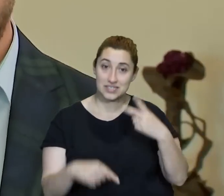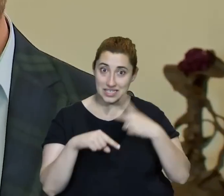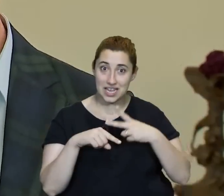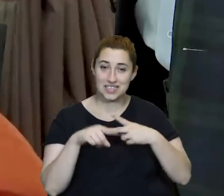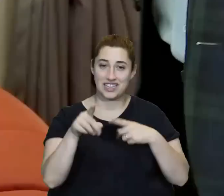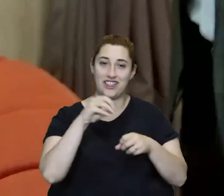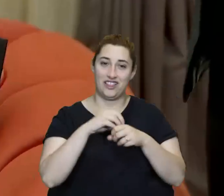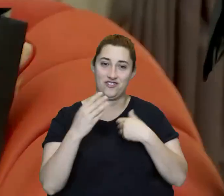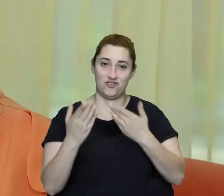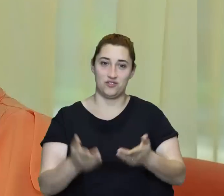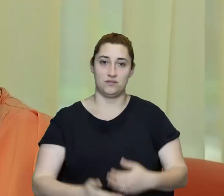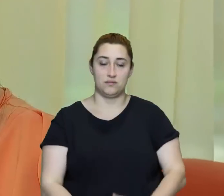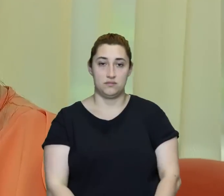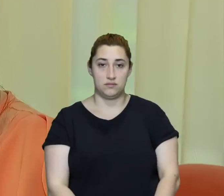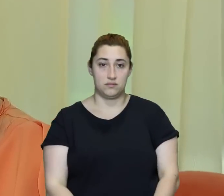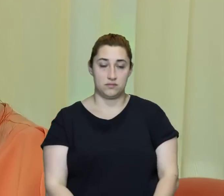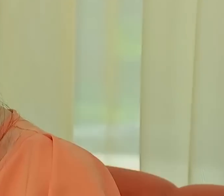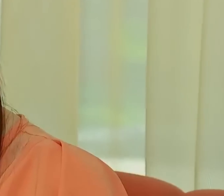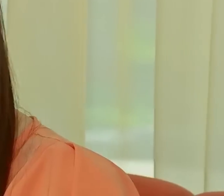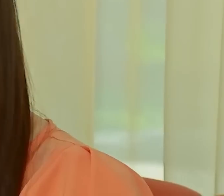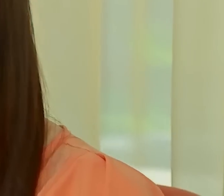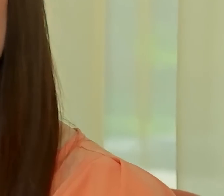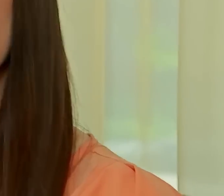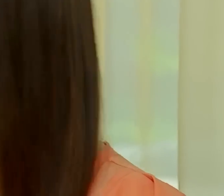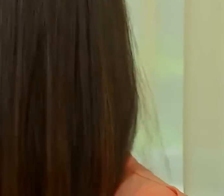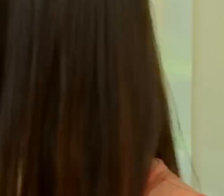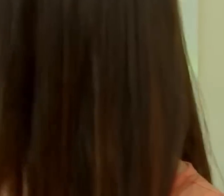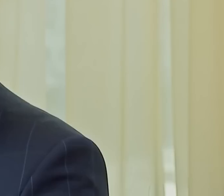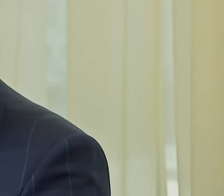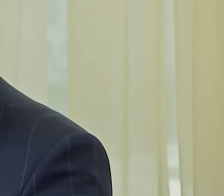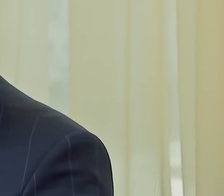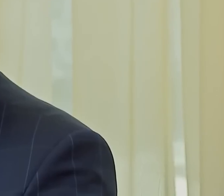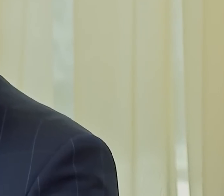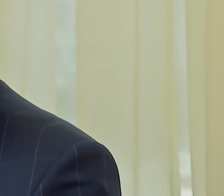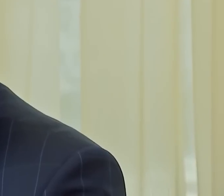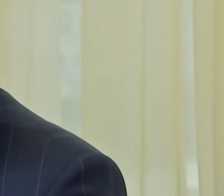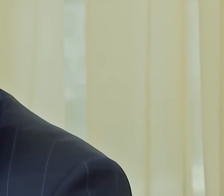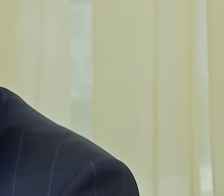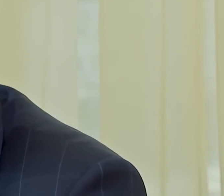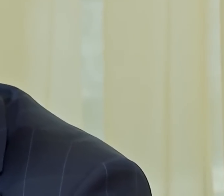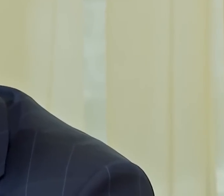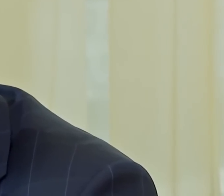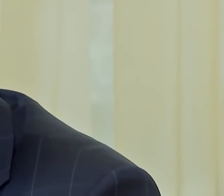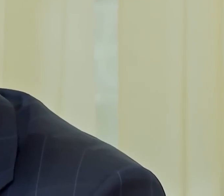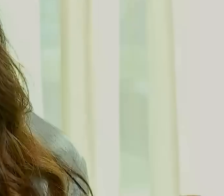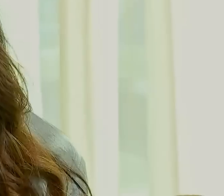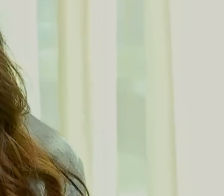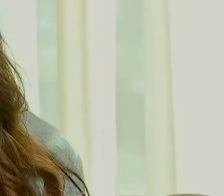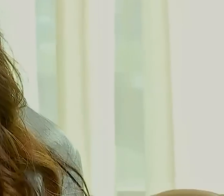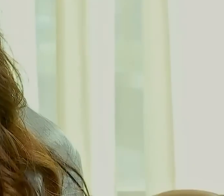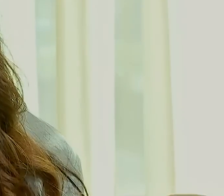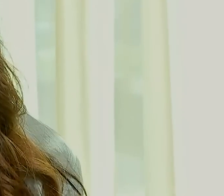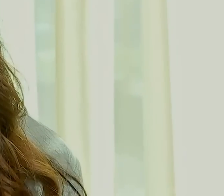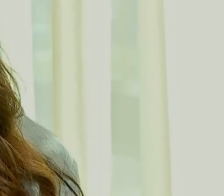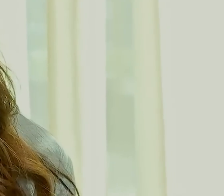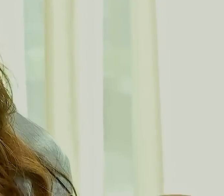Zehra, bu senin için. Kurdele saplı karton bir çanta uzattı. Zehra şaşkın bakıp Ömer'e döndü. Ömer durgun,